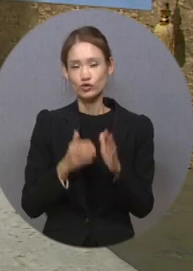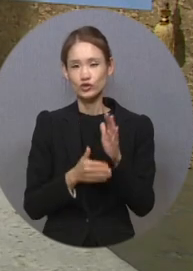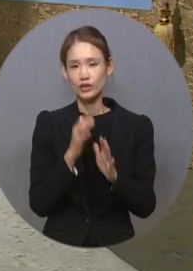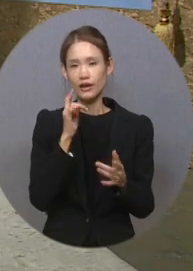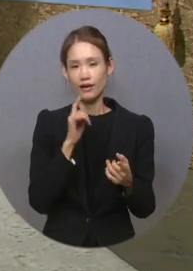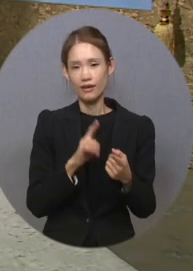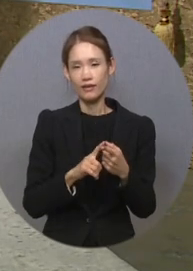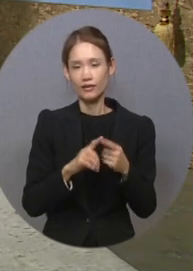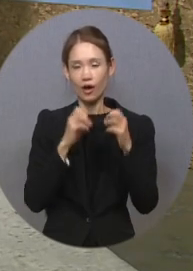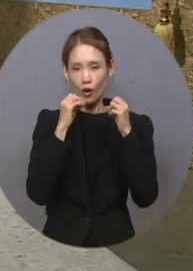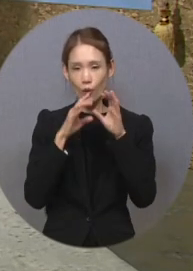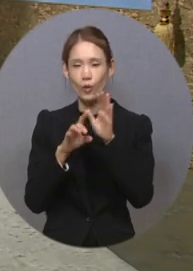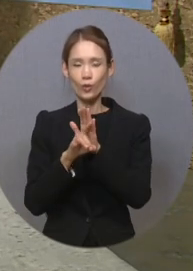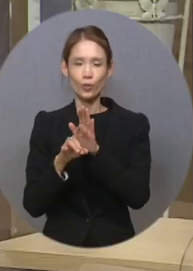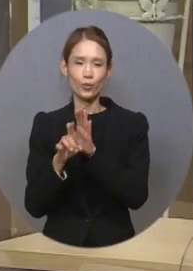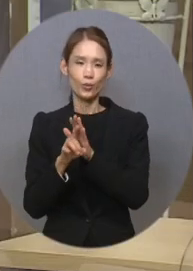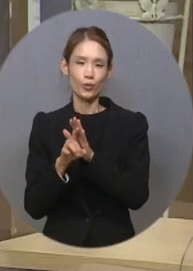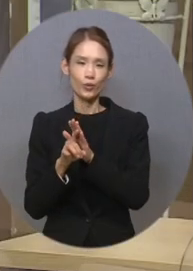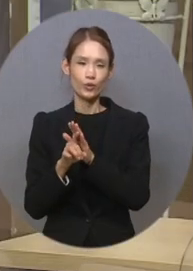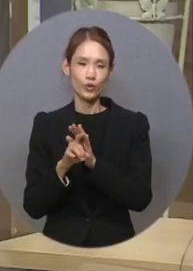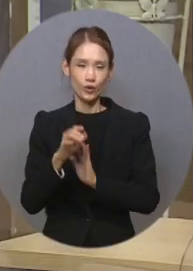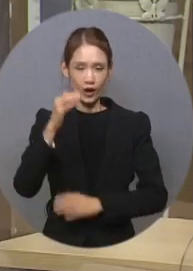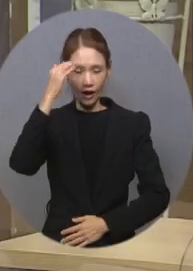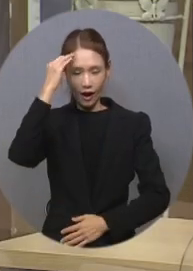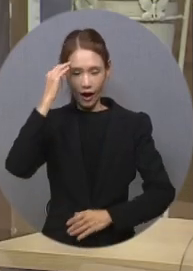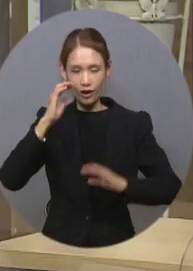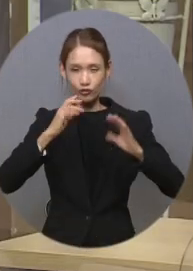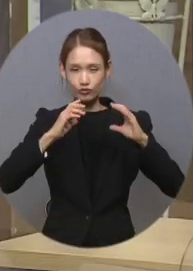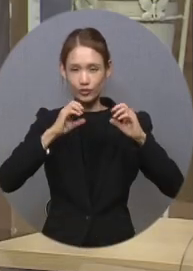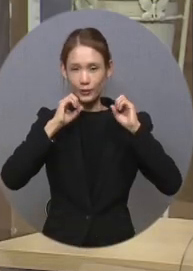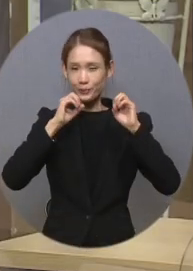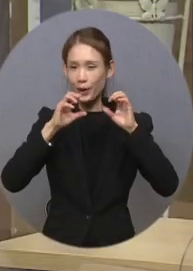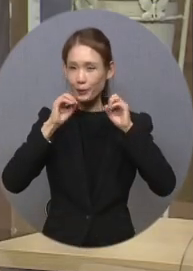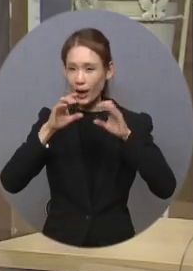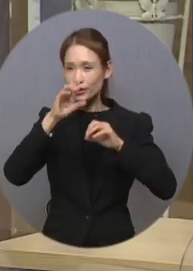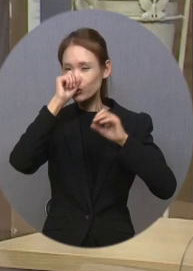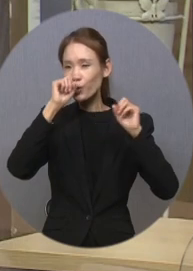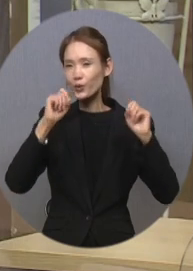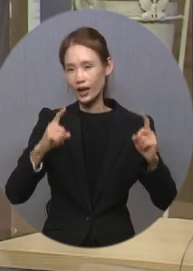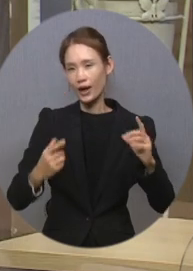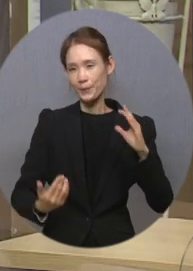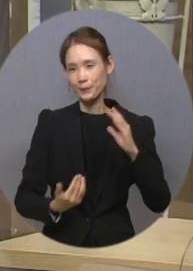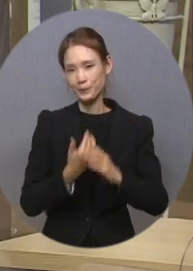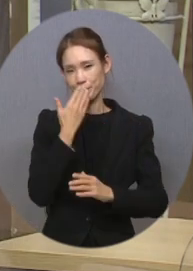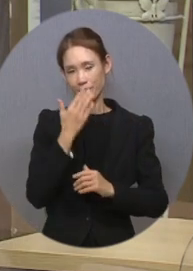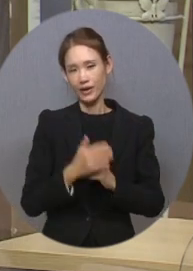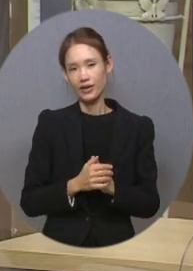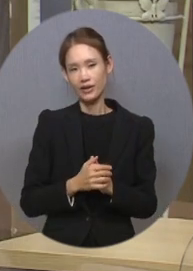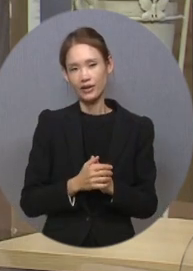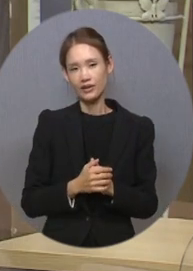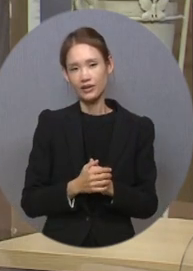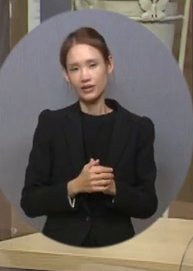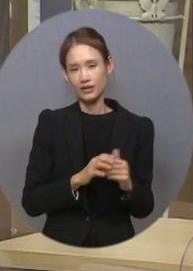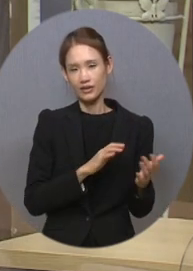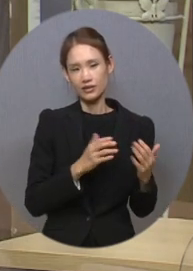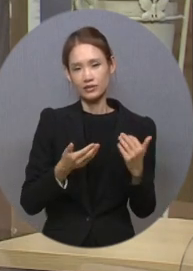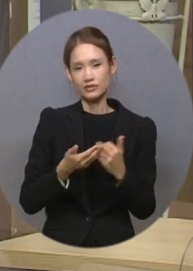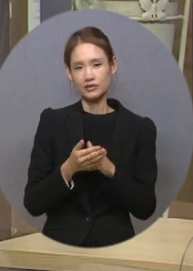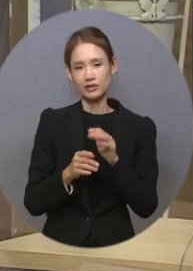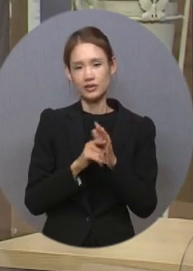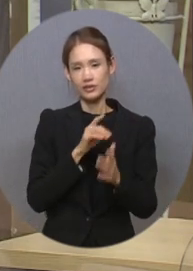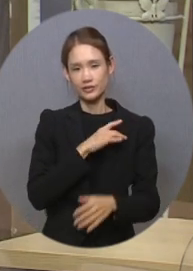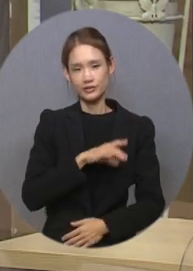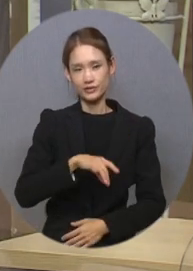대한 뭐 홍보뿐만 아니라 이 한국도 널리 알릴 수 있는 좋은 계기가 될 것 같은데요. 이 세계 섬 박람회가 최초로